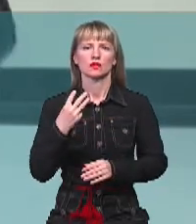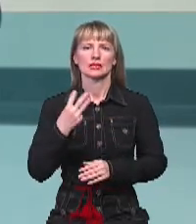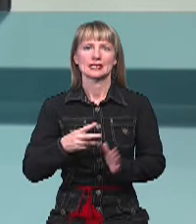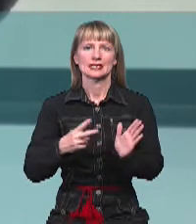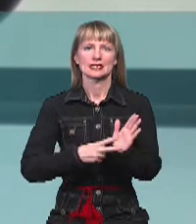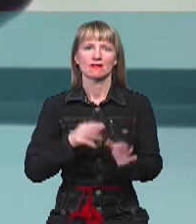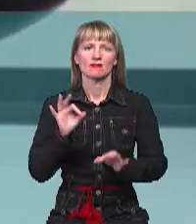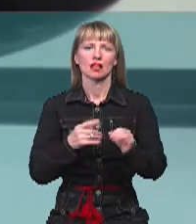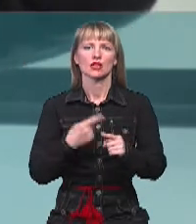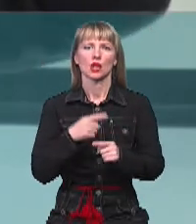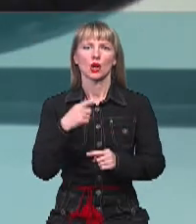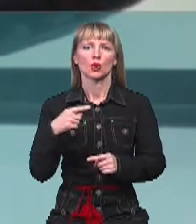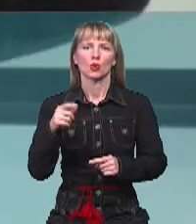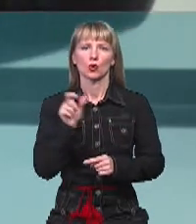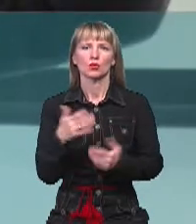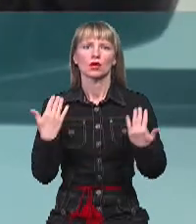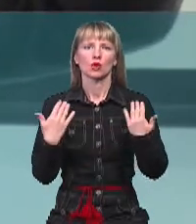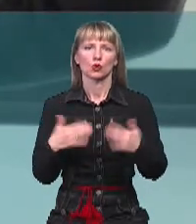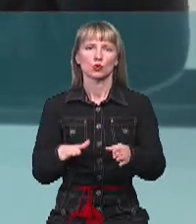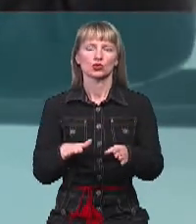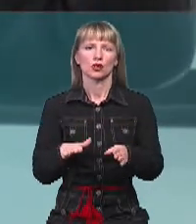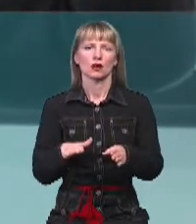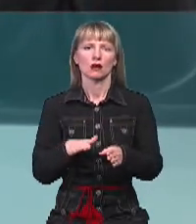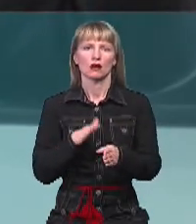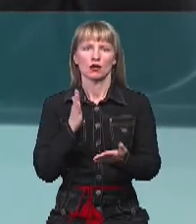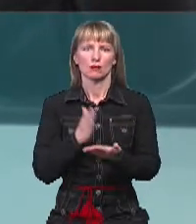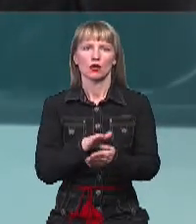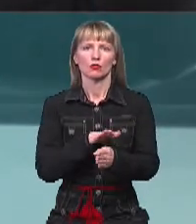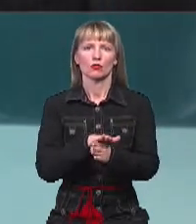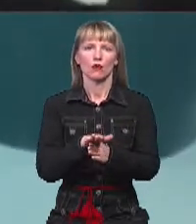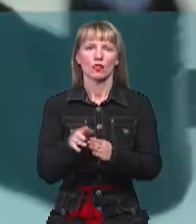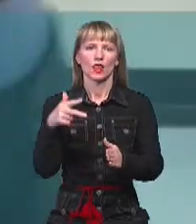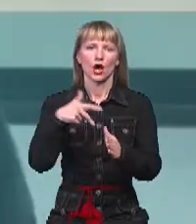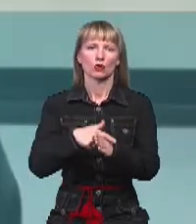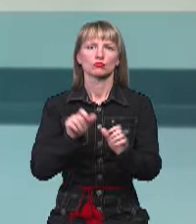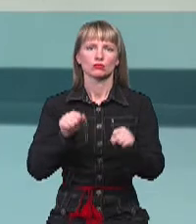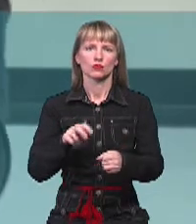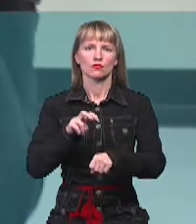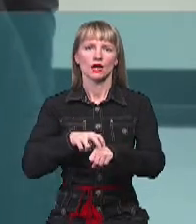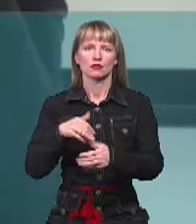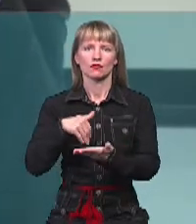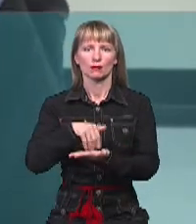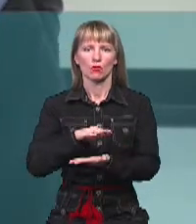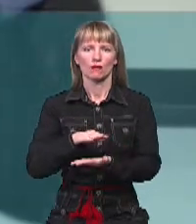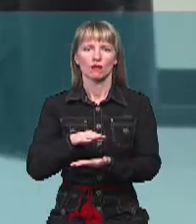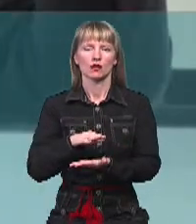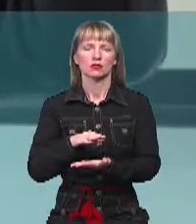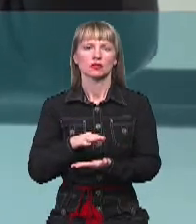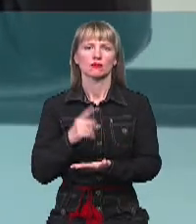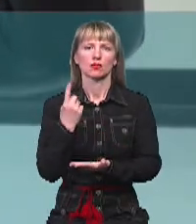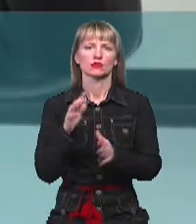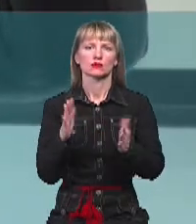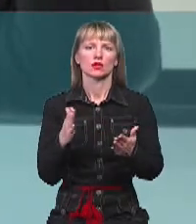відсотків – це люди, які вибрали, які можуть вам відмовити легально. Лікар може відмовити в укладенні декларації тільки в одному випадку. Якщо